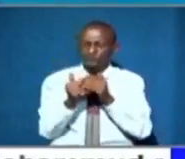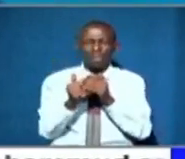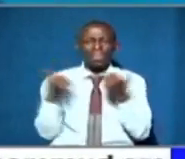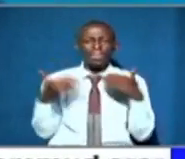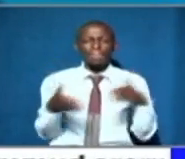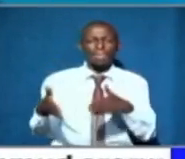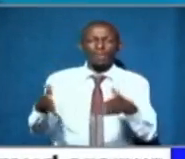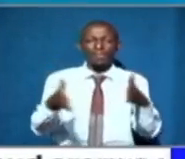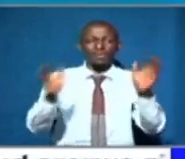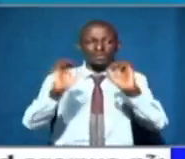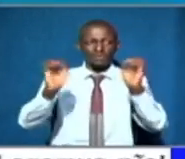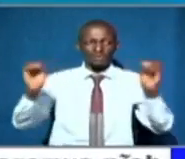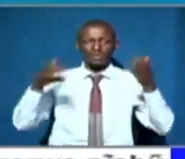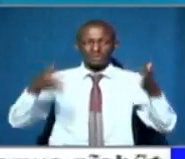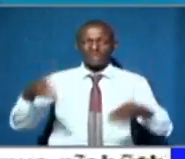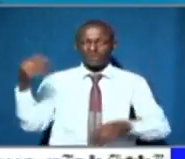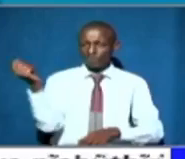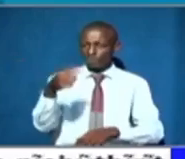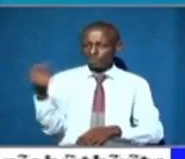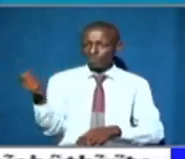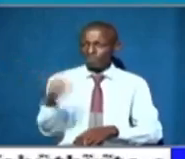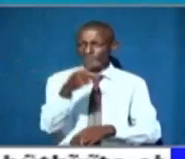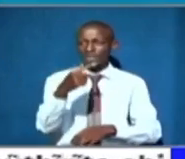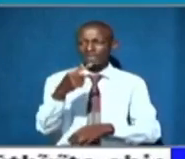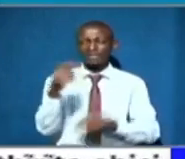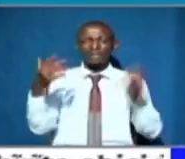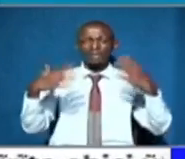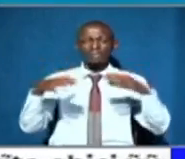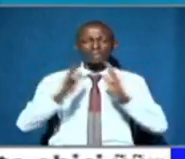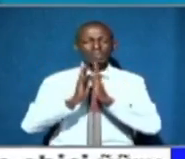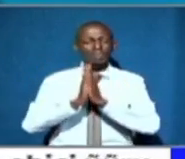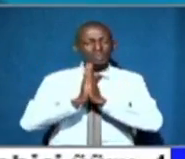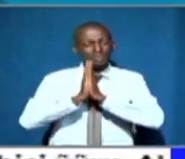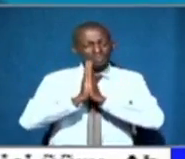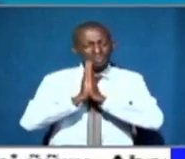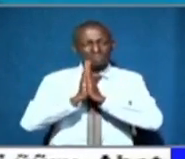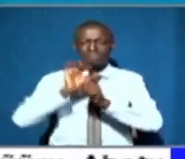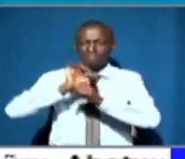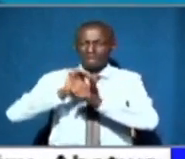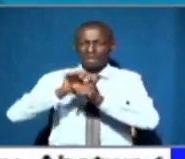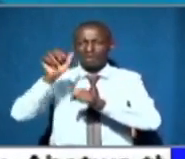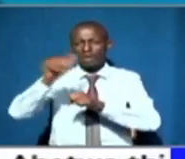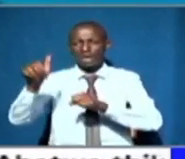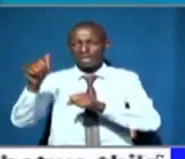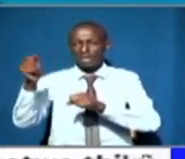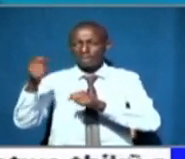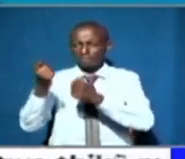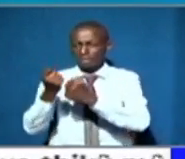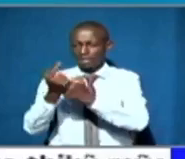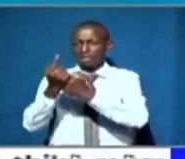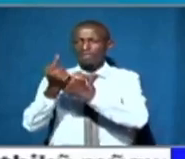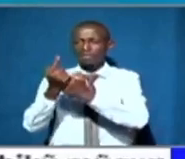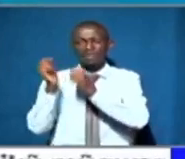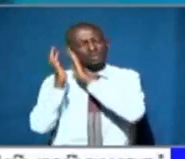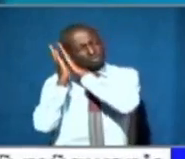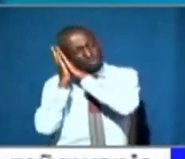na kaige mweri uyu ni mweri ndu mahoyaga muno o ni mweri mieri ingi 11 ona uthakite kana gukoma